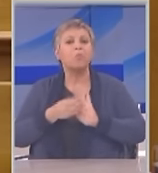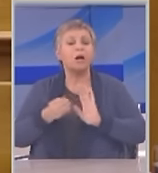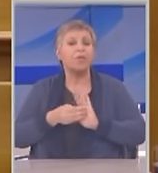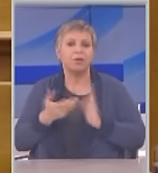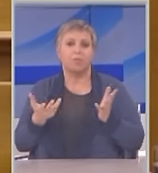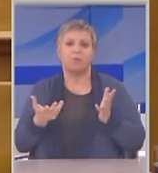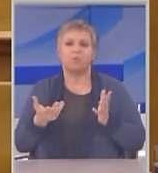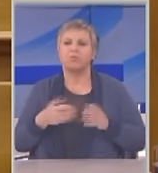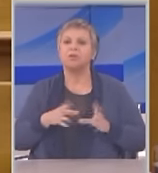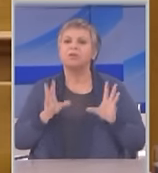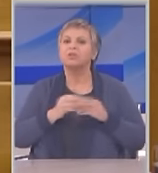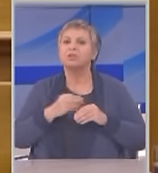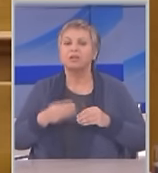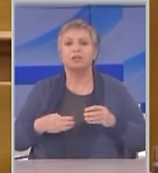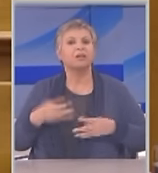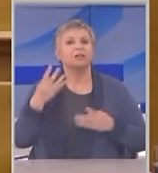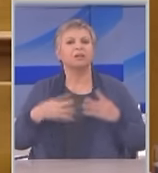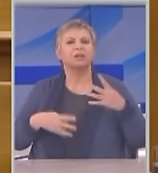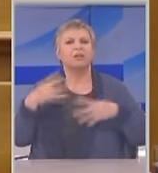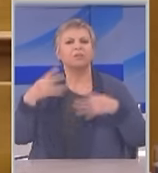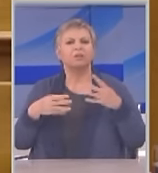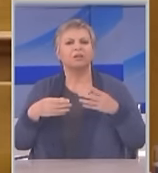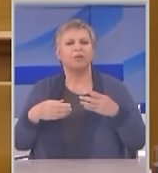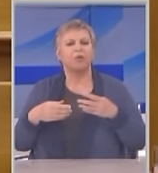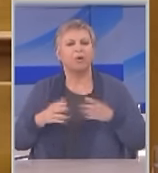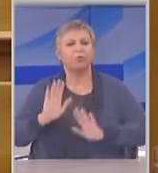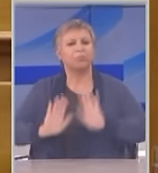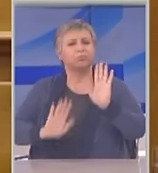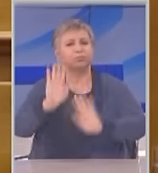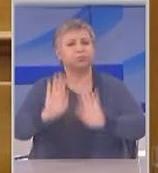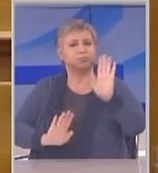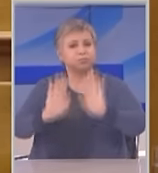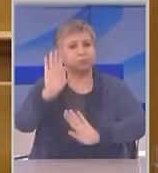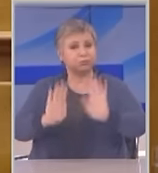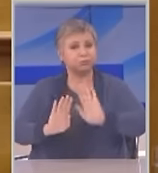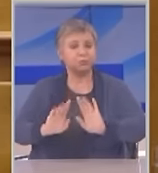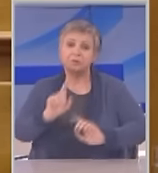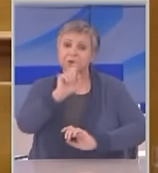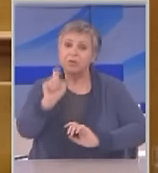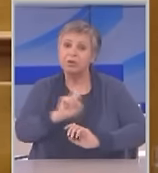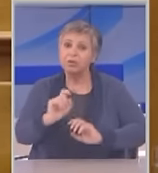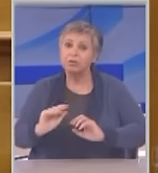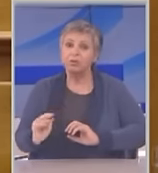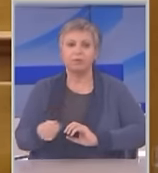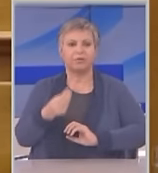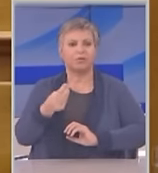χρηματιστηρίου. Μπορεί να συμβεί και αυτό. Γιατί, ξέρετε, ουδέν κρυπτών υπό τον